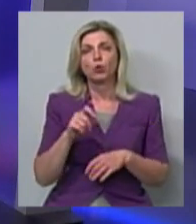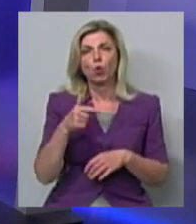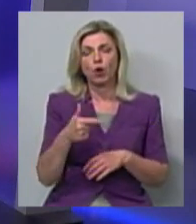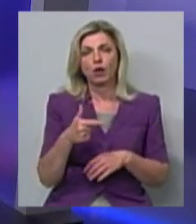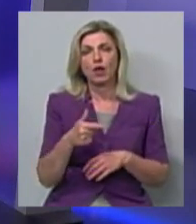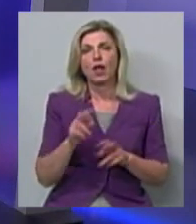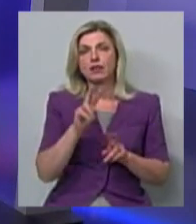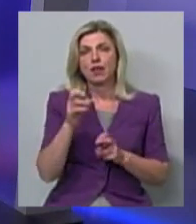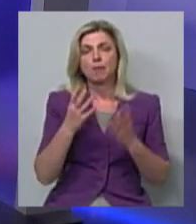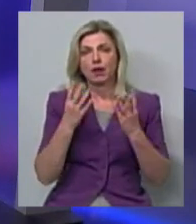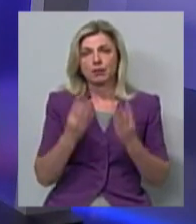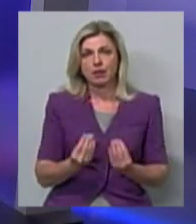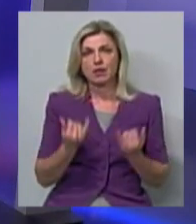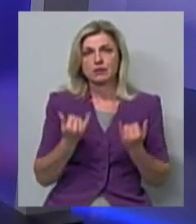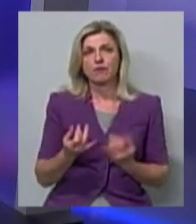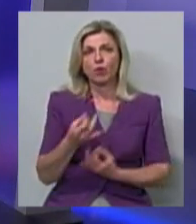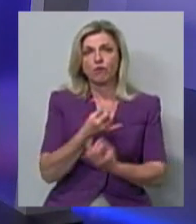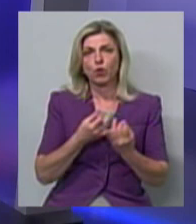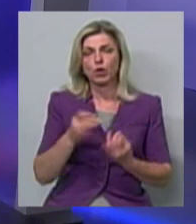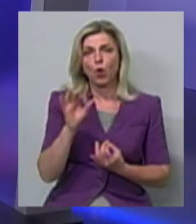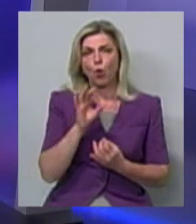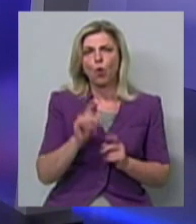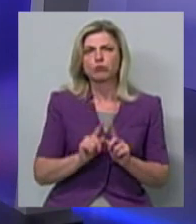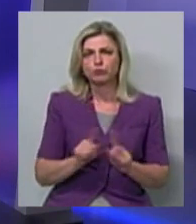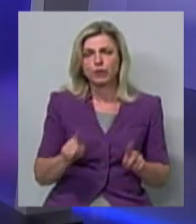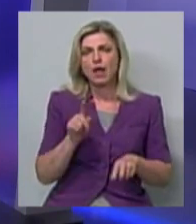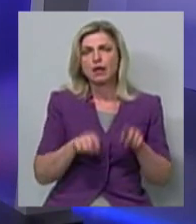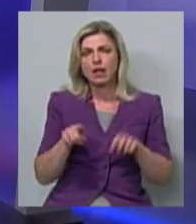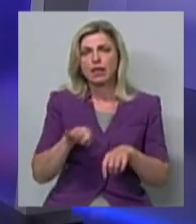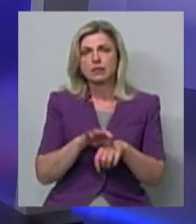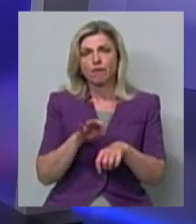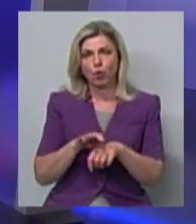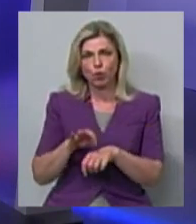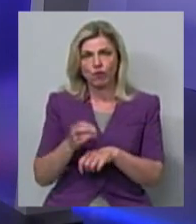була тема дня. Сьогодні ми говорили про орфанні рідкісні